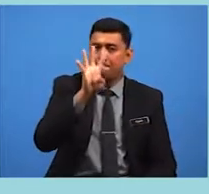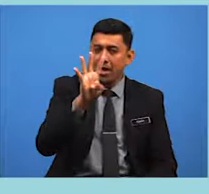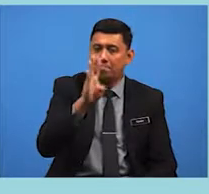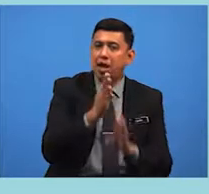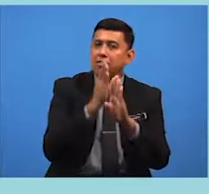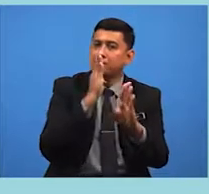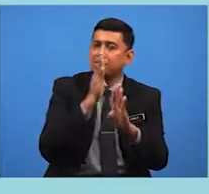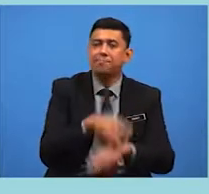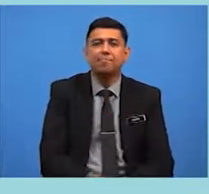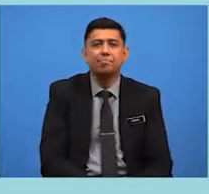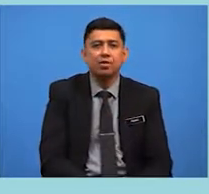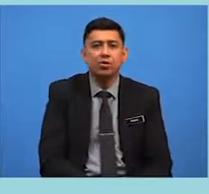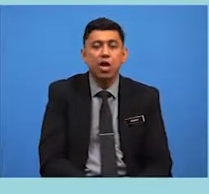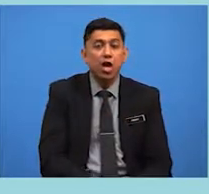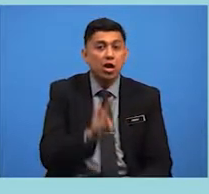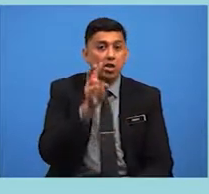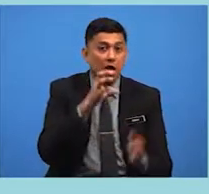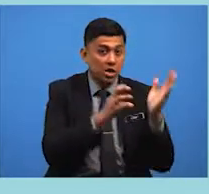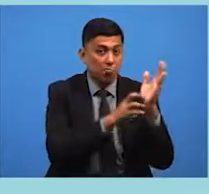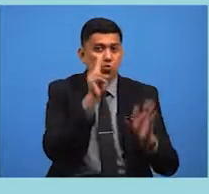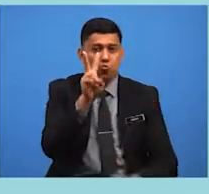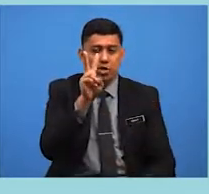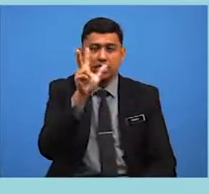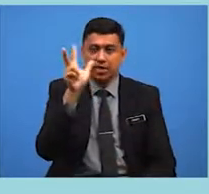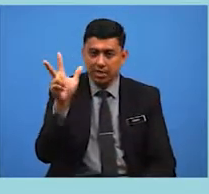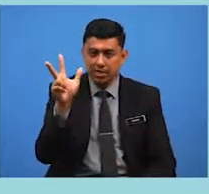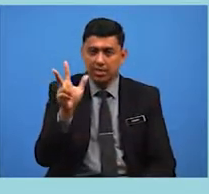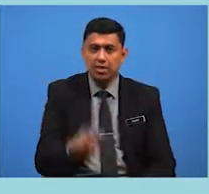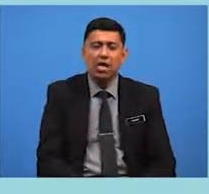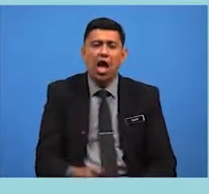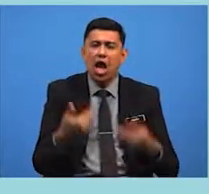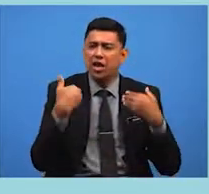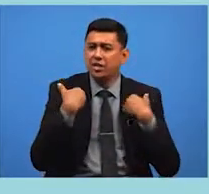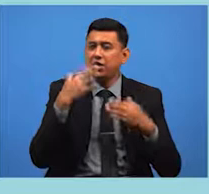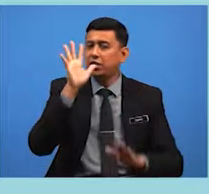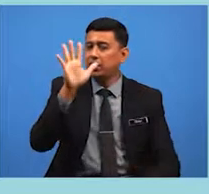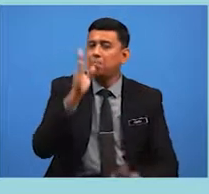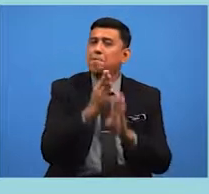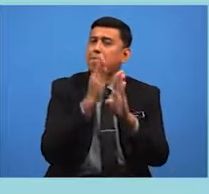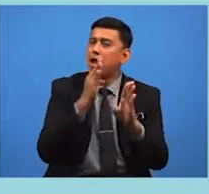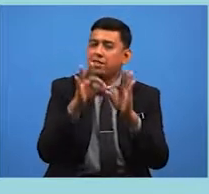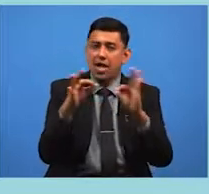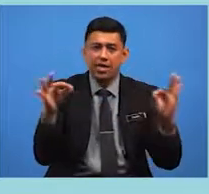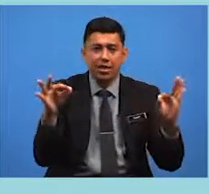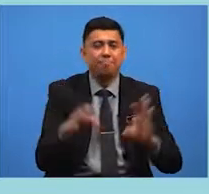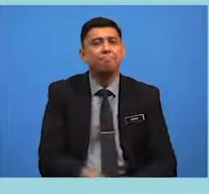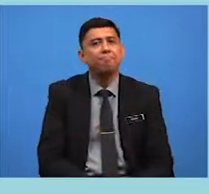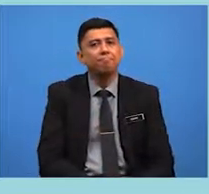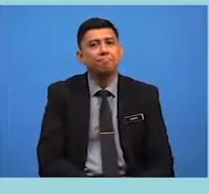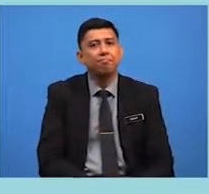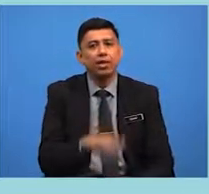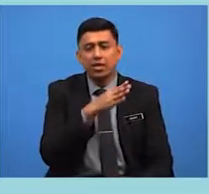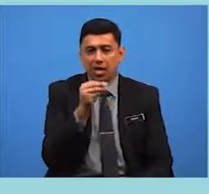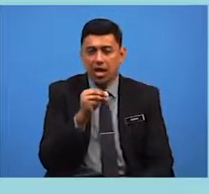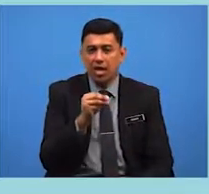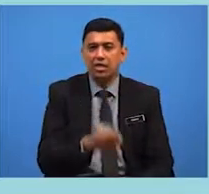ayat. Rangkap kedua dan ketiga mempunyai 5 baris ayat. Dan